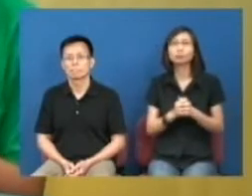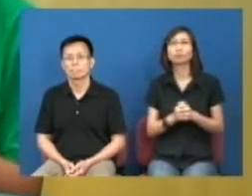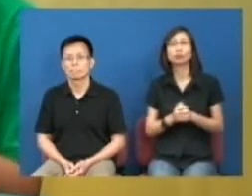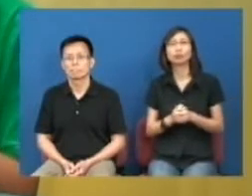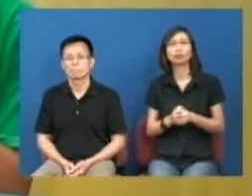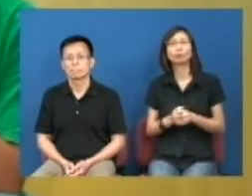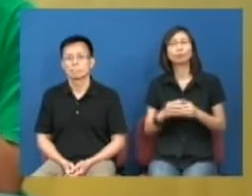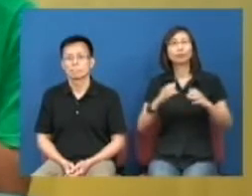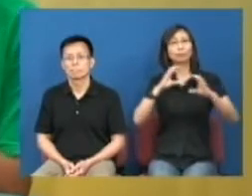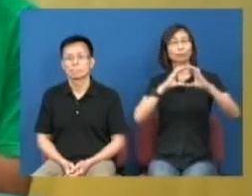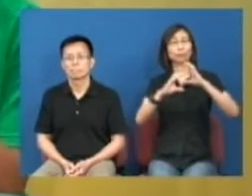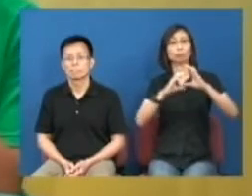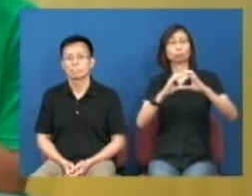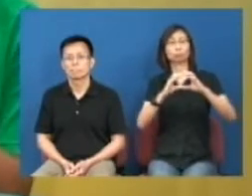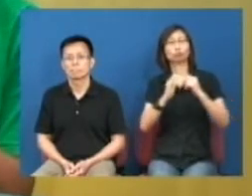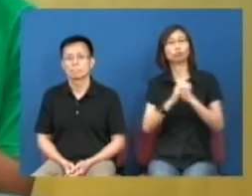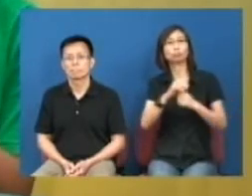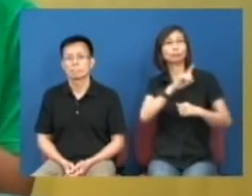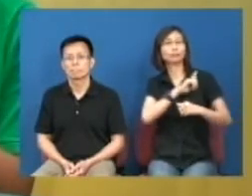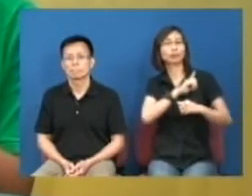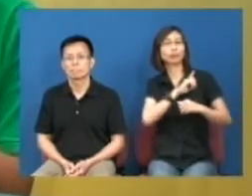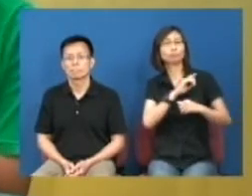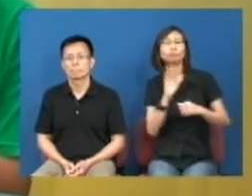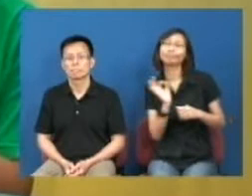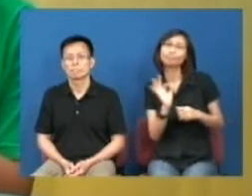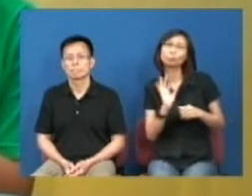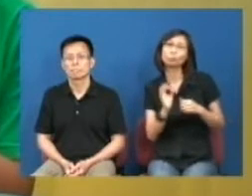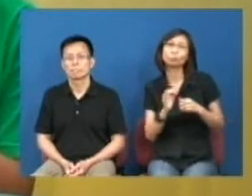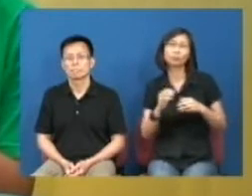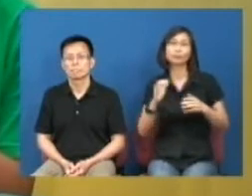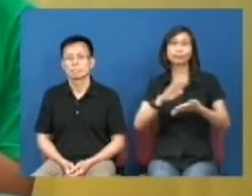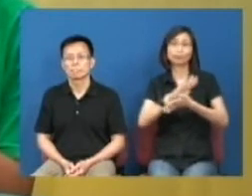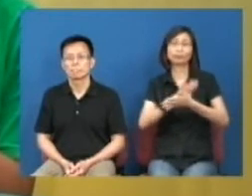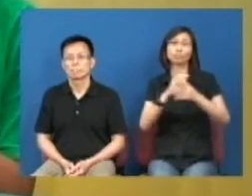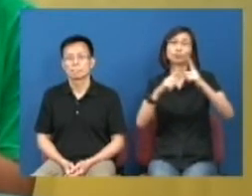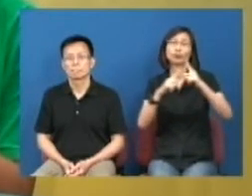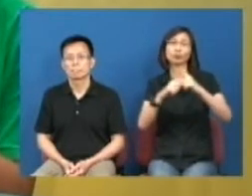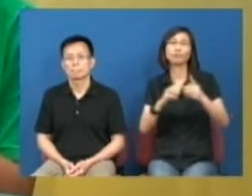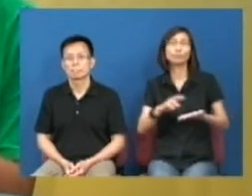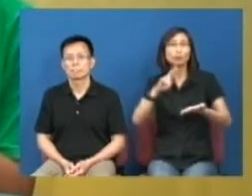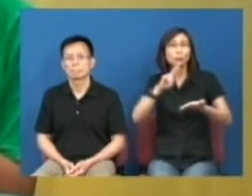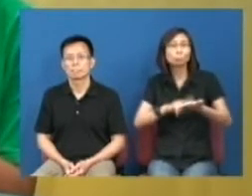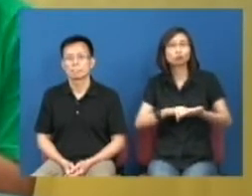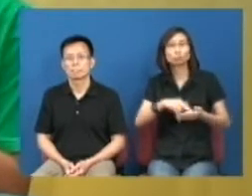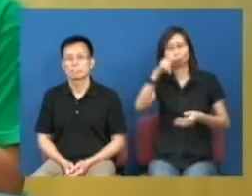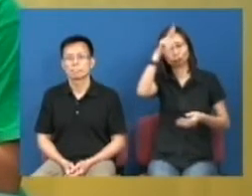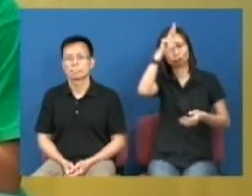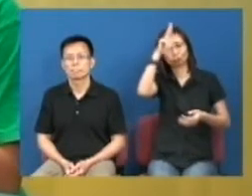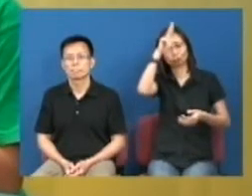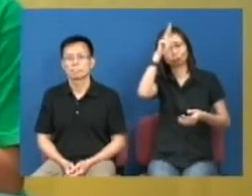咁嘅事件或者咁嘅經驗嘅人咧，其實佢相信官方講法咧，其實係唔出